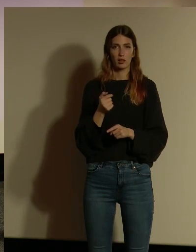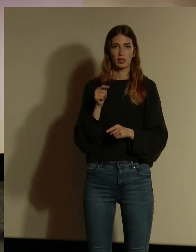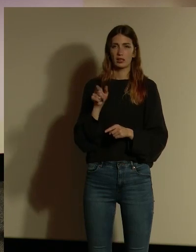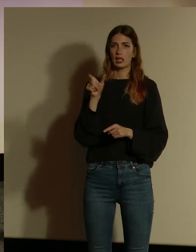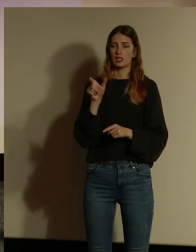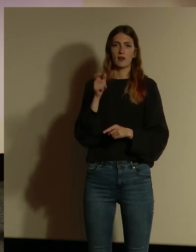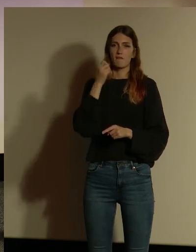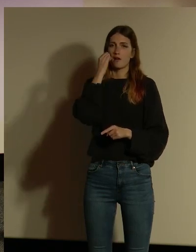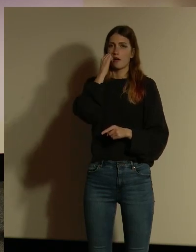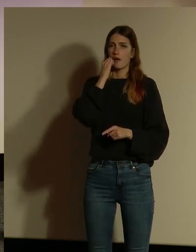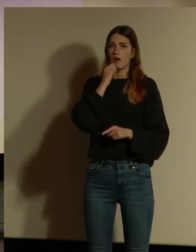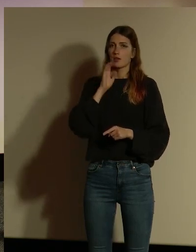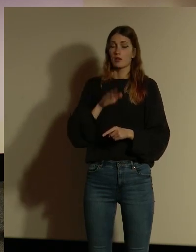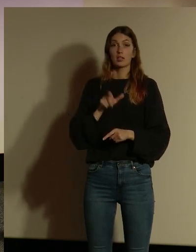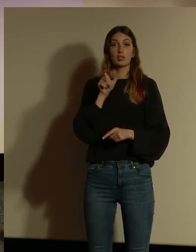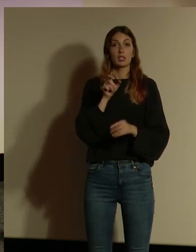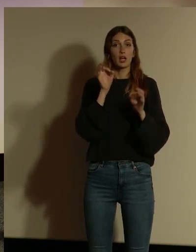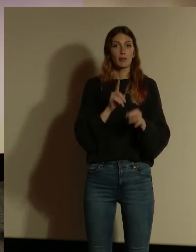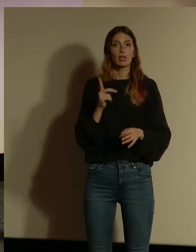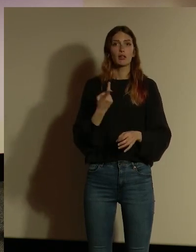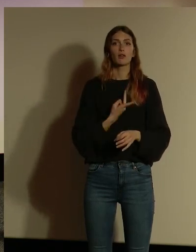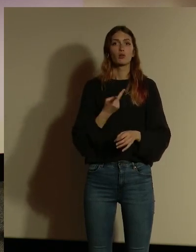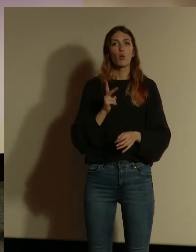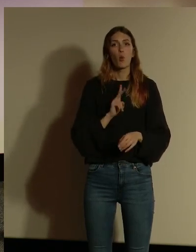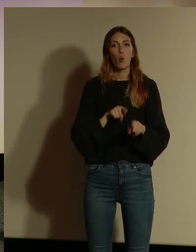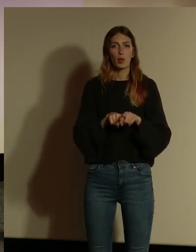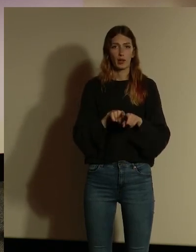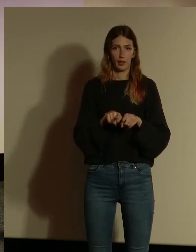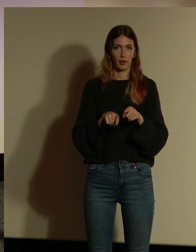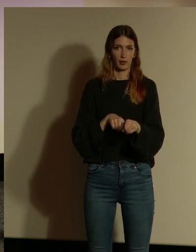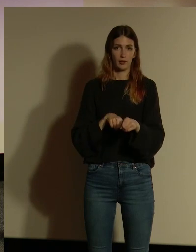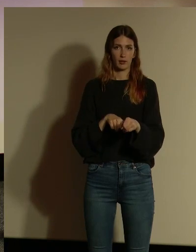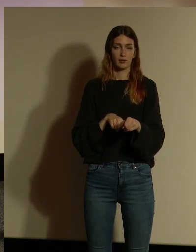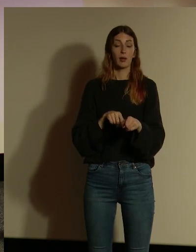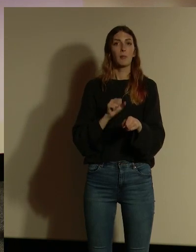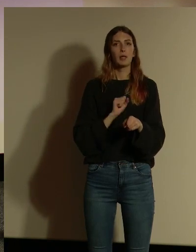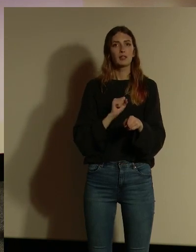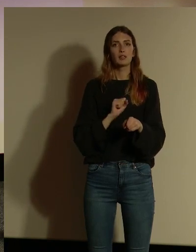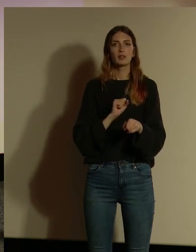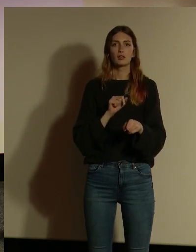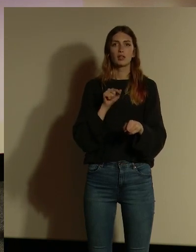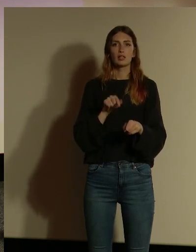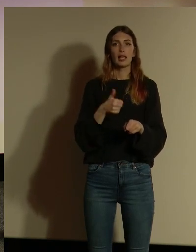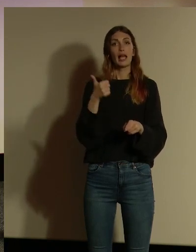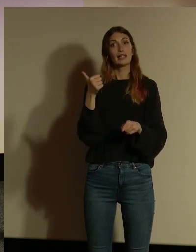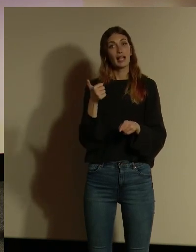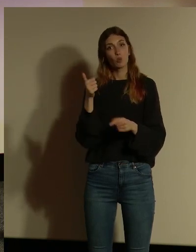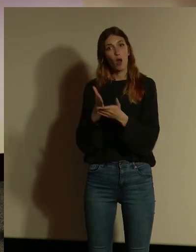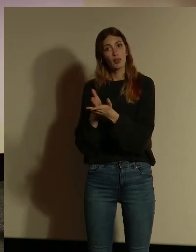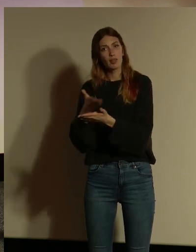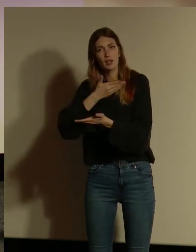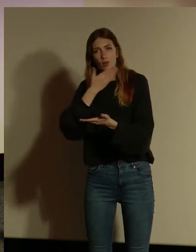termin. Õige sõna, mida kasutada, on transsooline. Kuna tegemist ei ole mitte seksuaalse